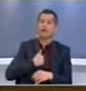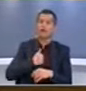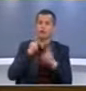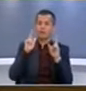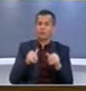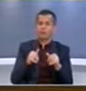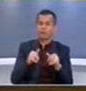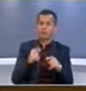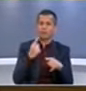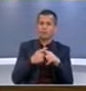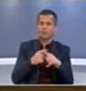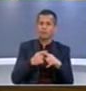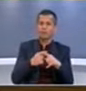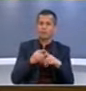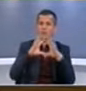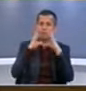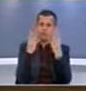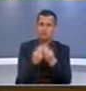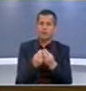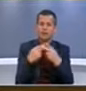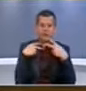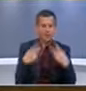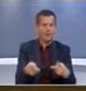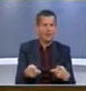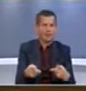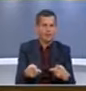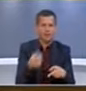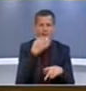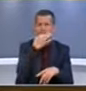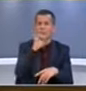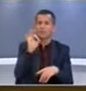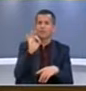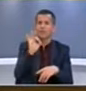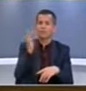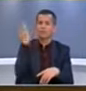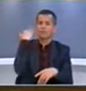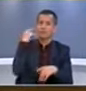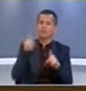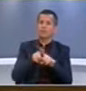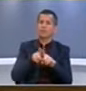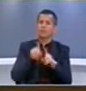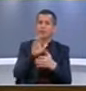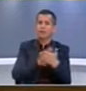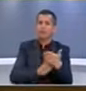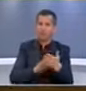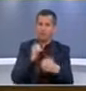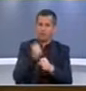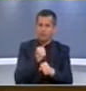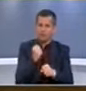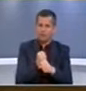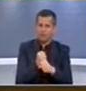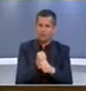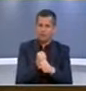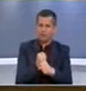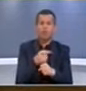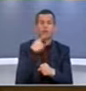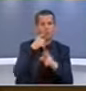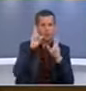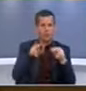amb do rth n gend plots njur para fim pun kt Jan zar dhe